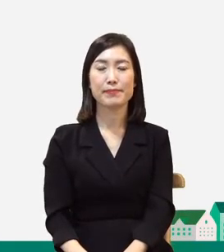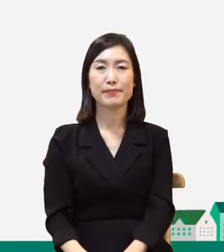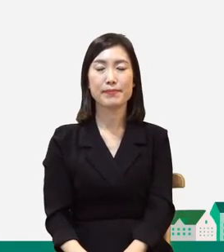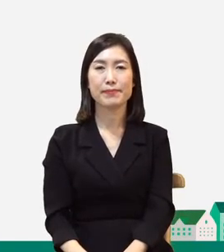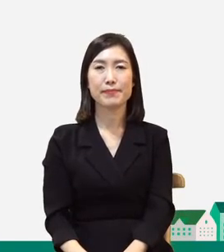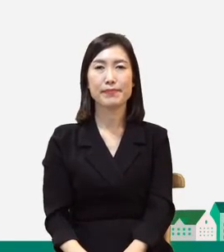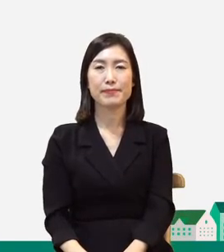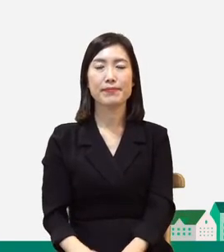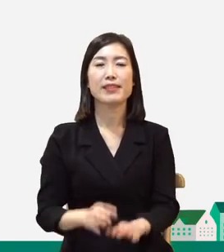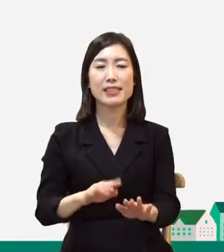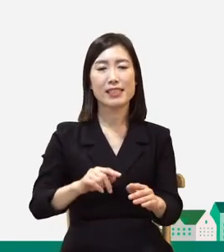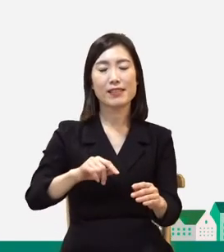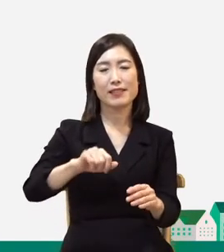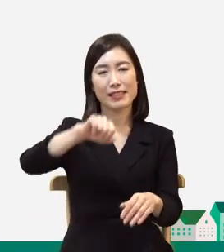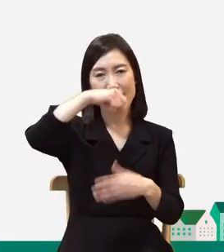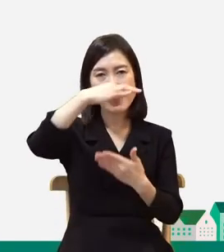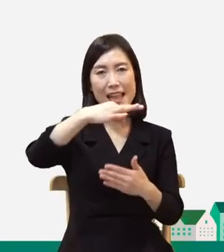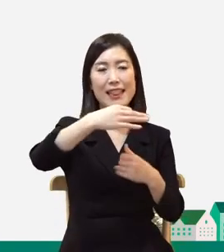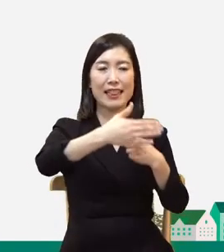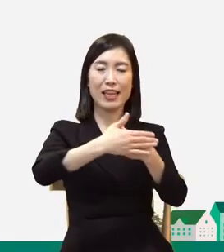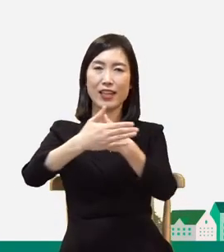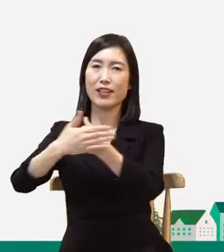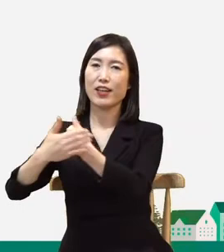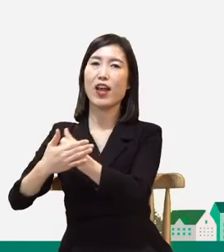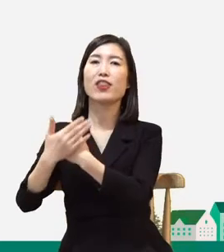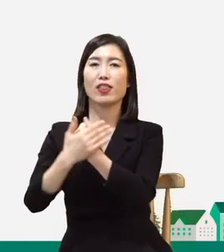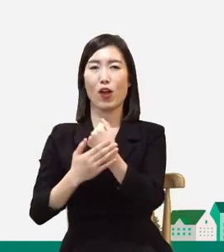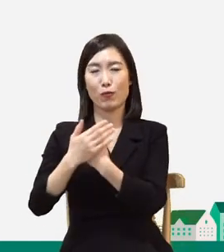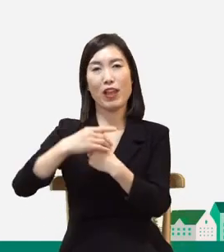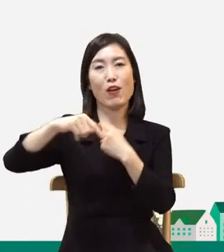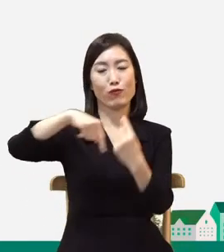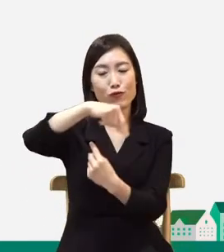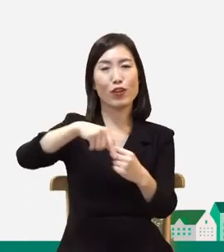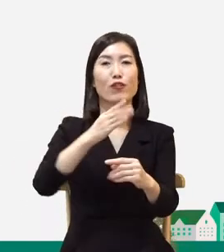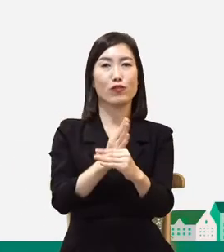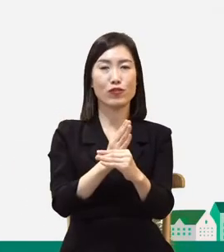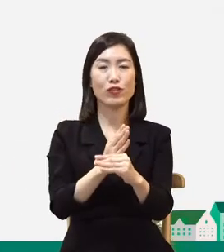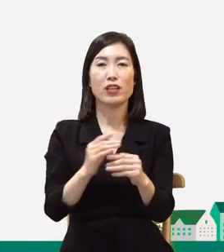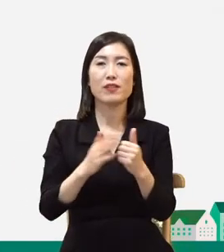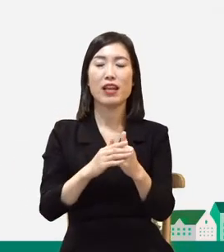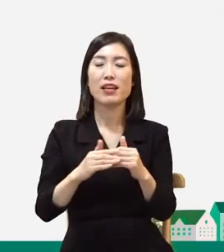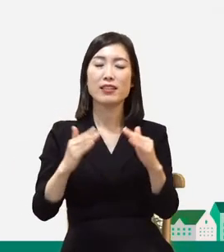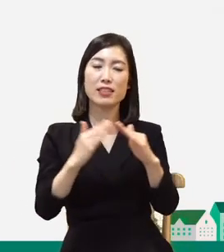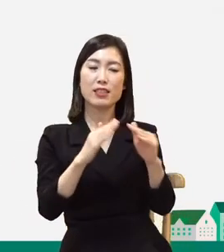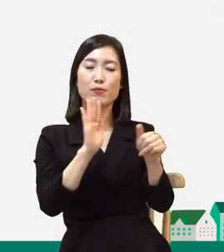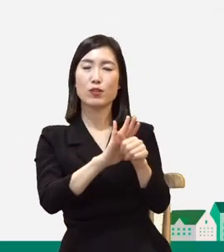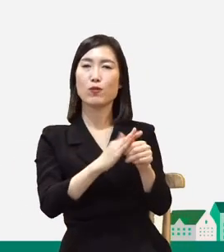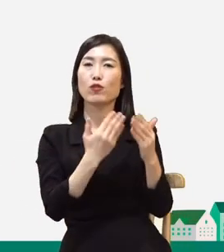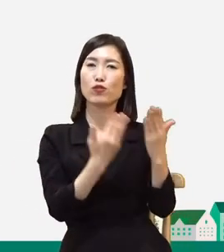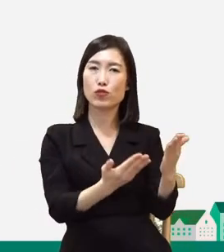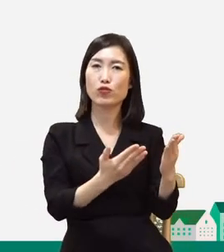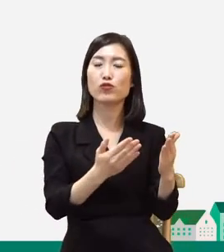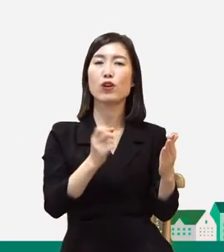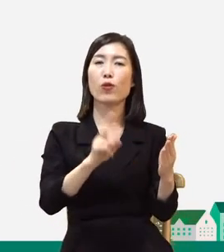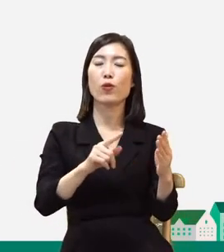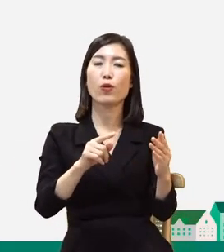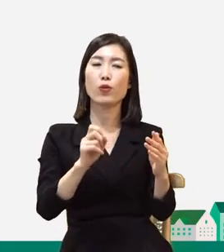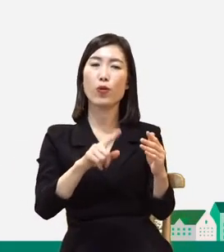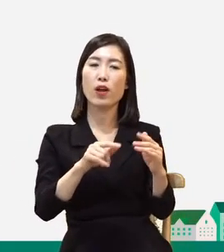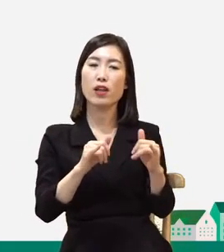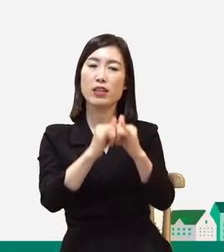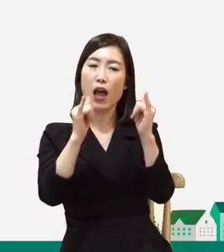그런 재원으로 지금 운영을 하고 있고 지원 시설이 지원주택으로 전환되고 사례관리를 하는 역할은